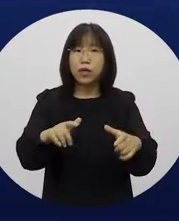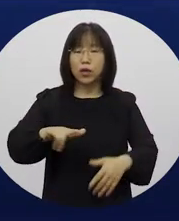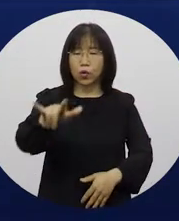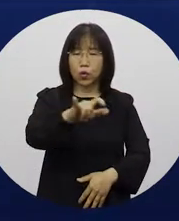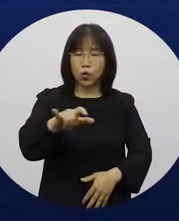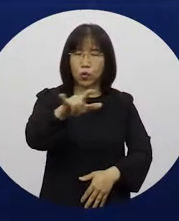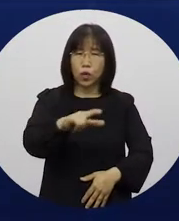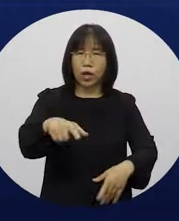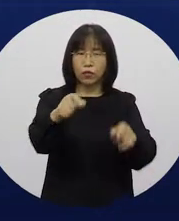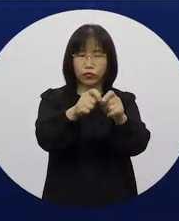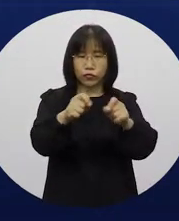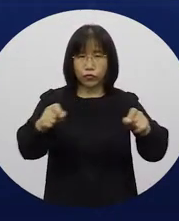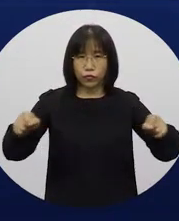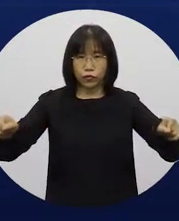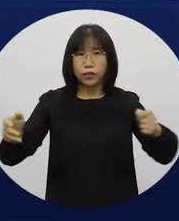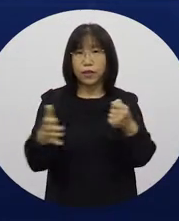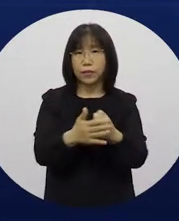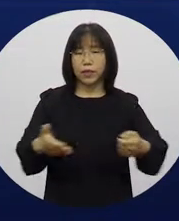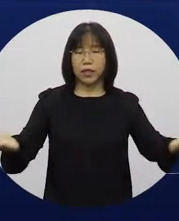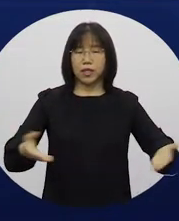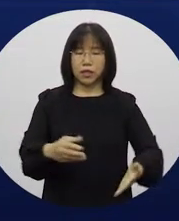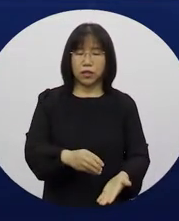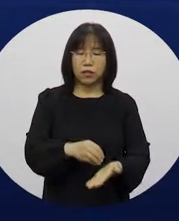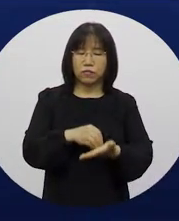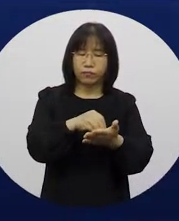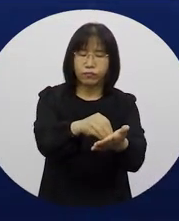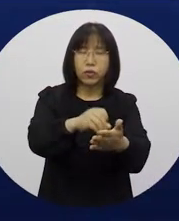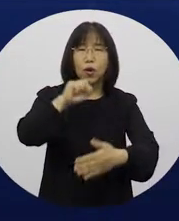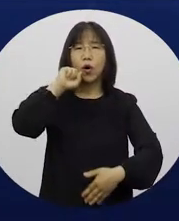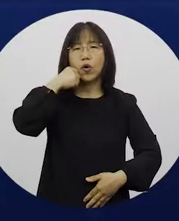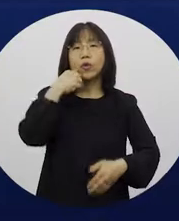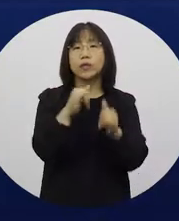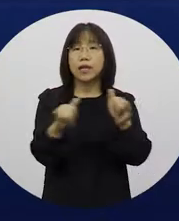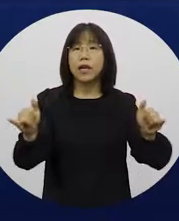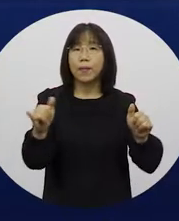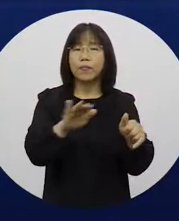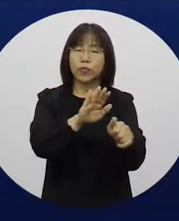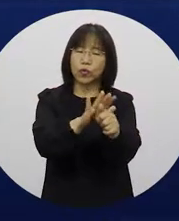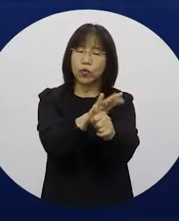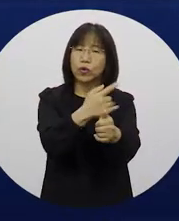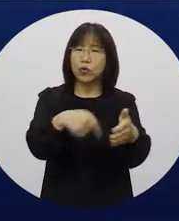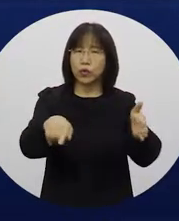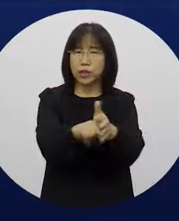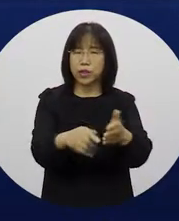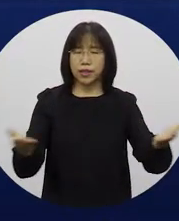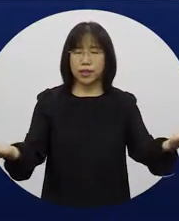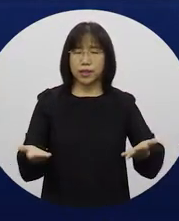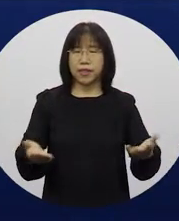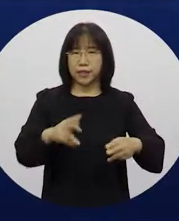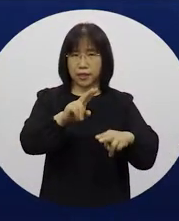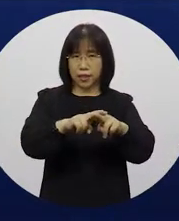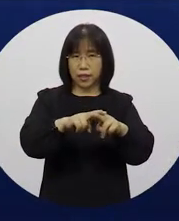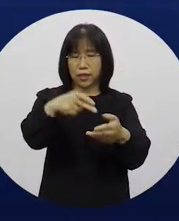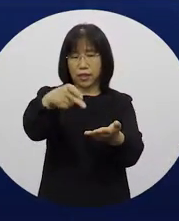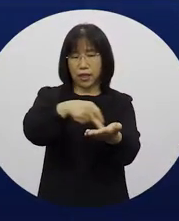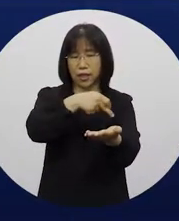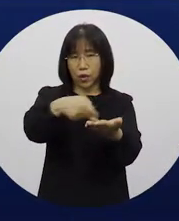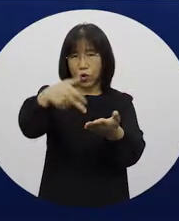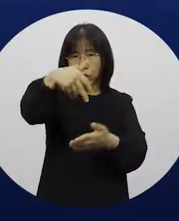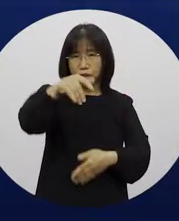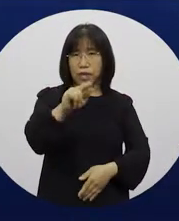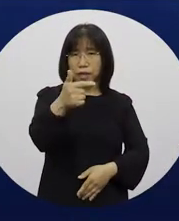강서구가 코로나19 사태 장기화로 구직의 어려움을 겪고 있는 구민들을 위해 강서구 일자리센터 카카오톡